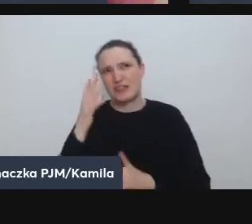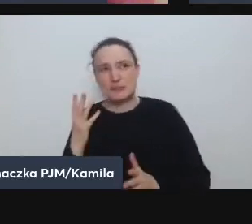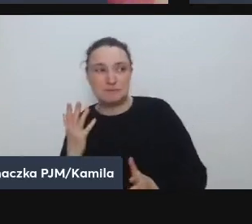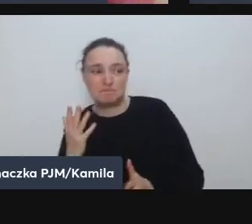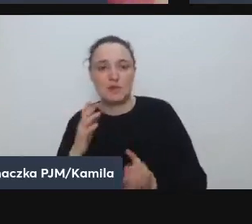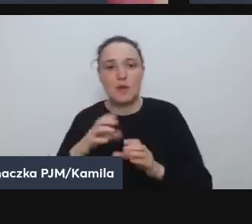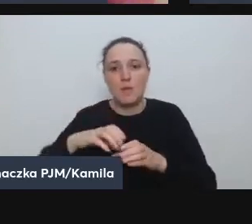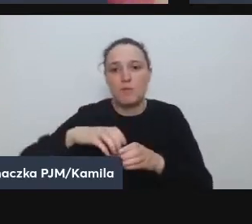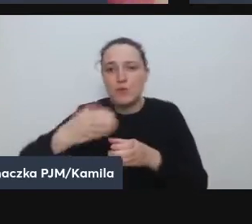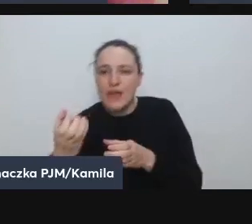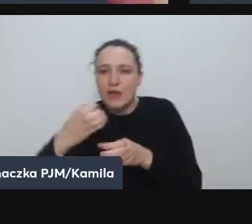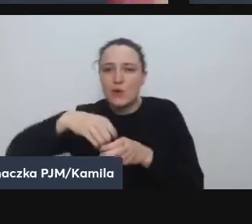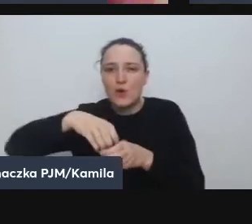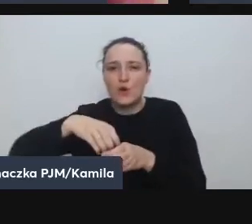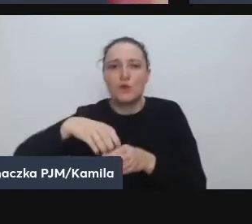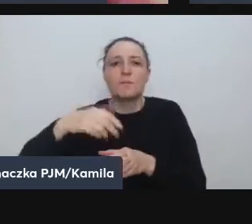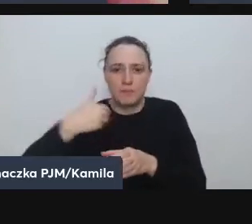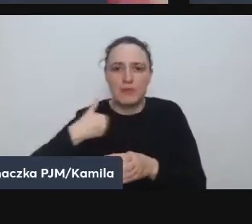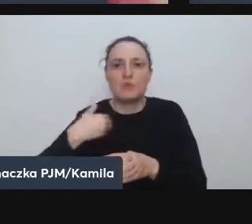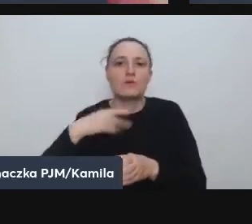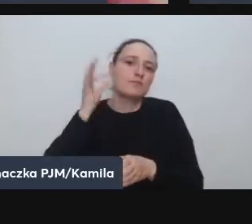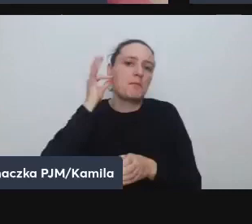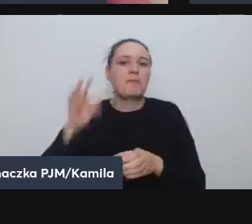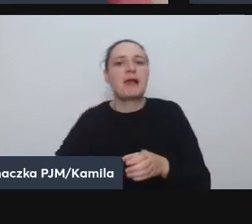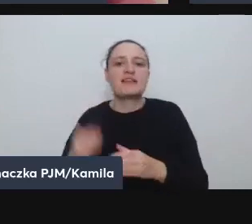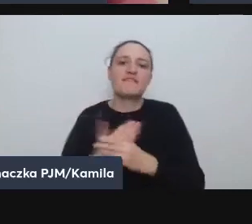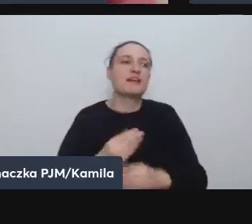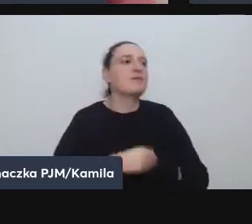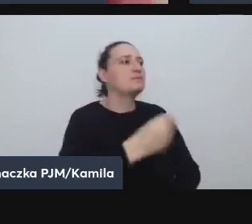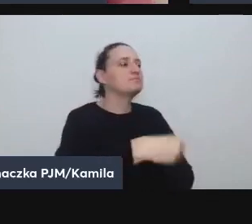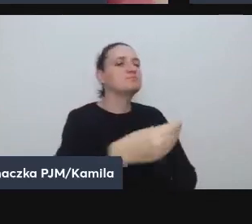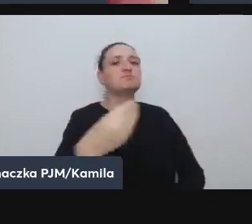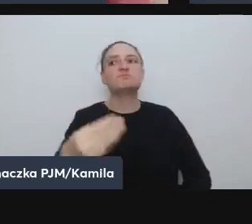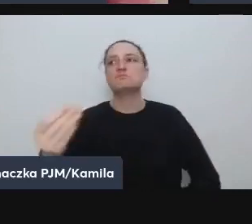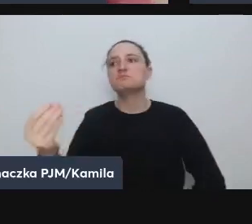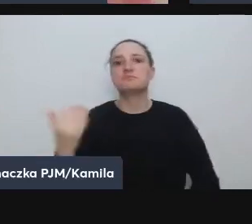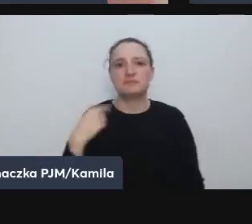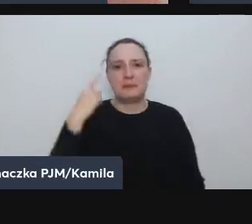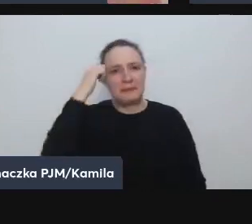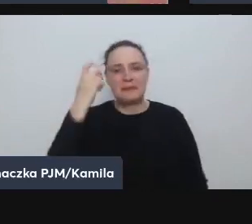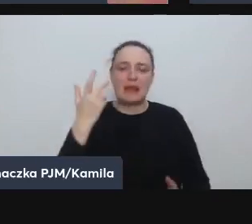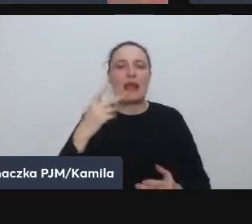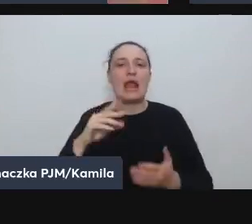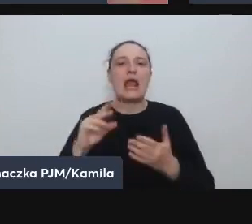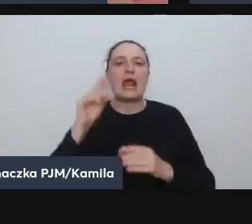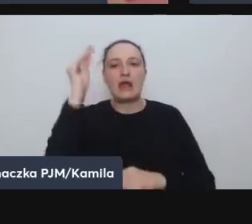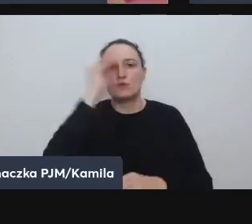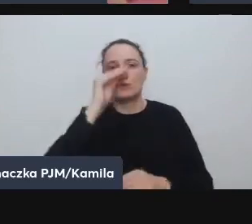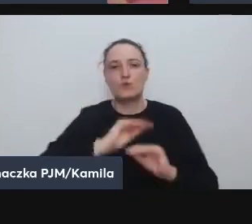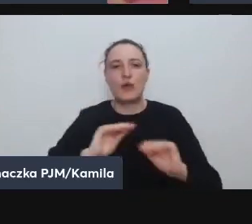pudełkami, które rozdawały panie z różnych firm, które chodziły i robiły edukację menstruacyjną